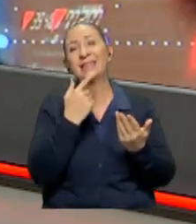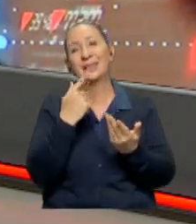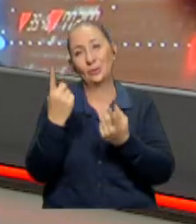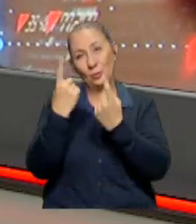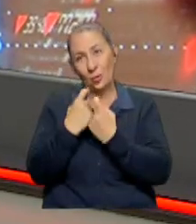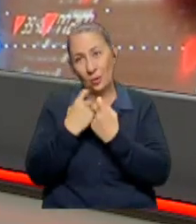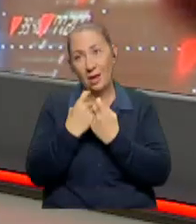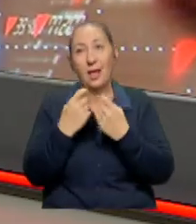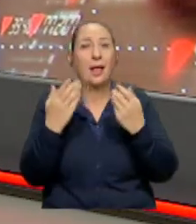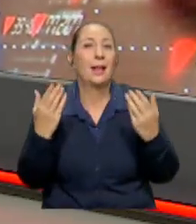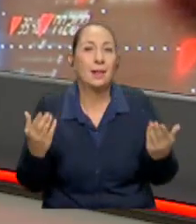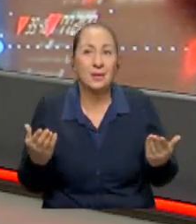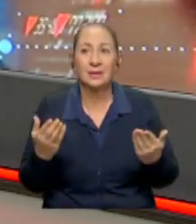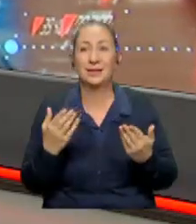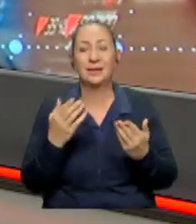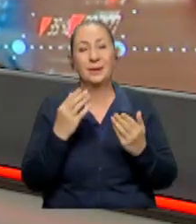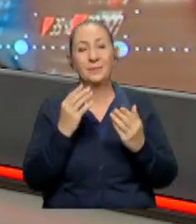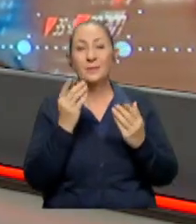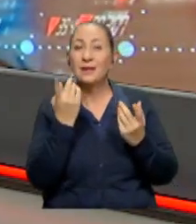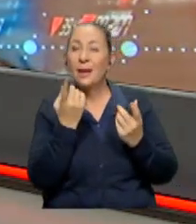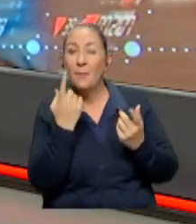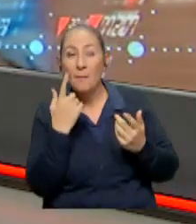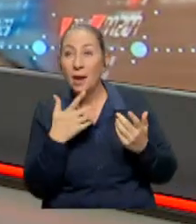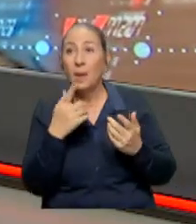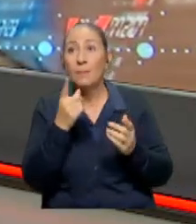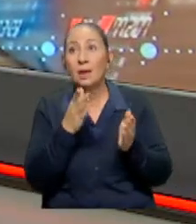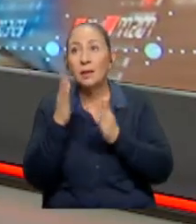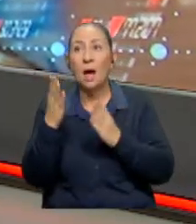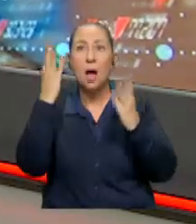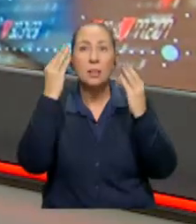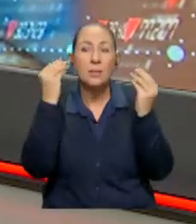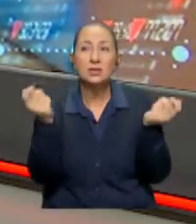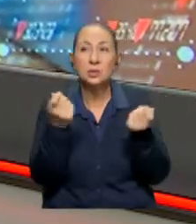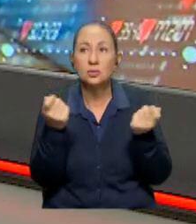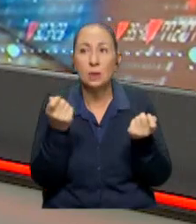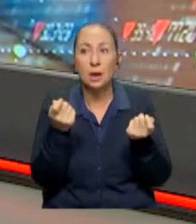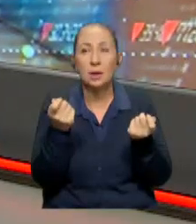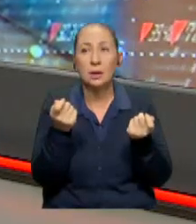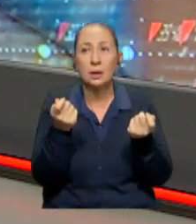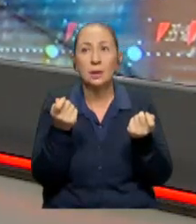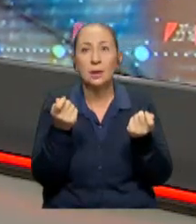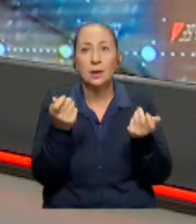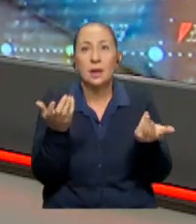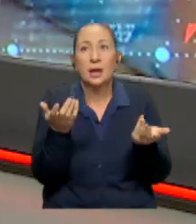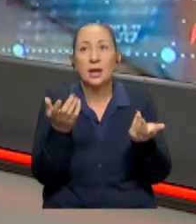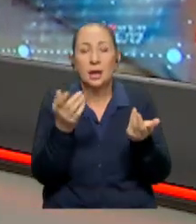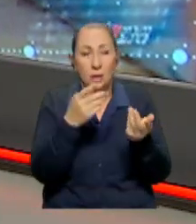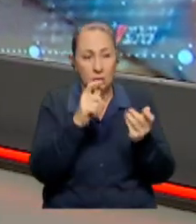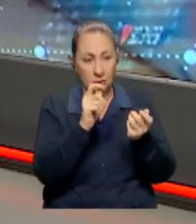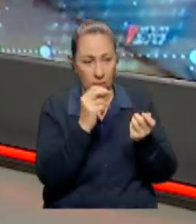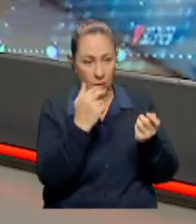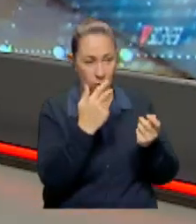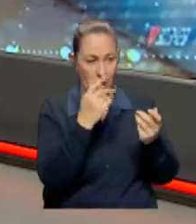soruyorlar. Elbette kinayeyle soruyorlar. Ama bir yandan da anlamaya da çalışıyorlar filan. Çevirdiğin zaman